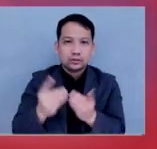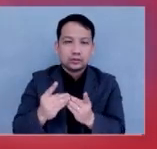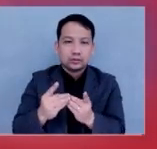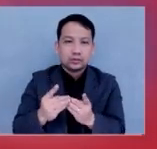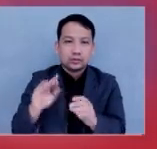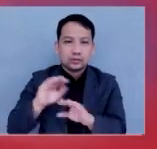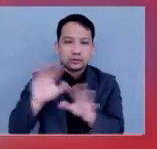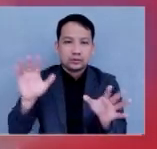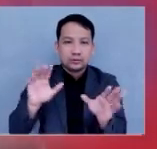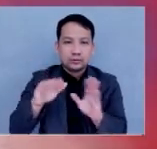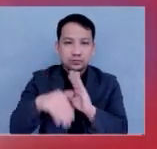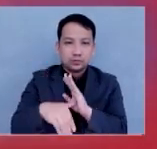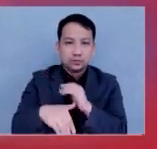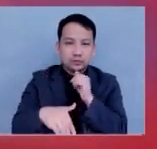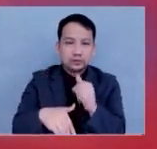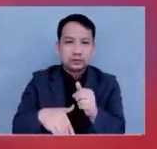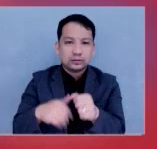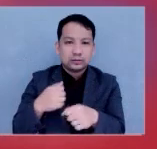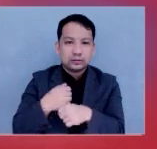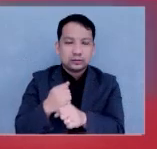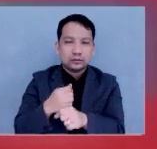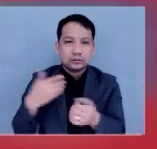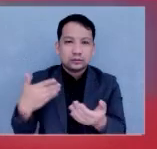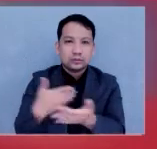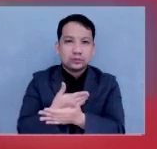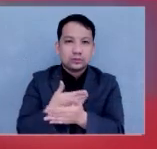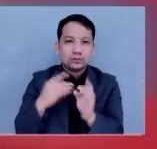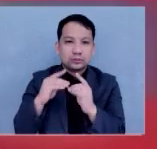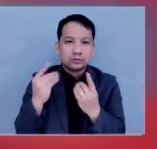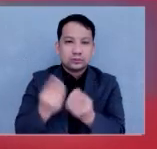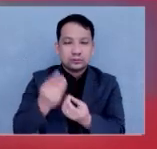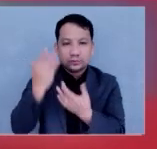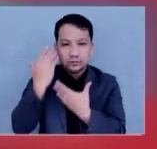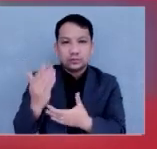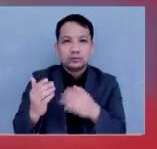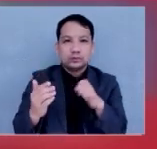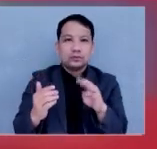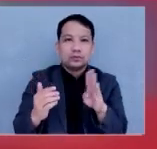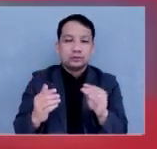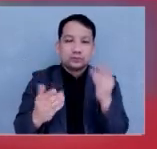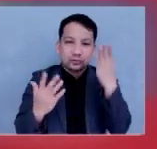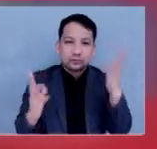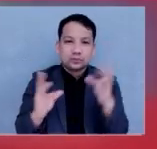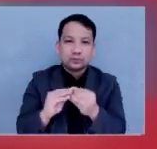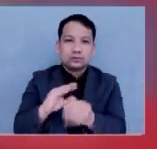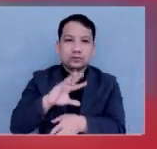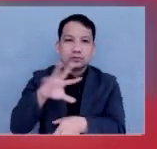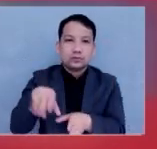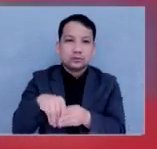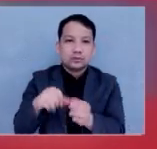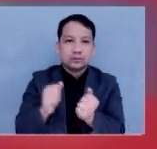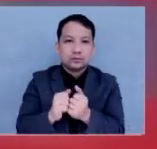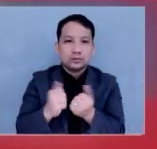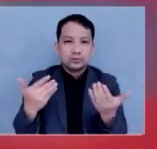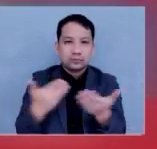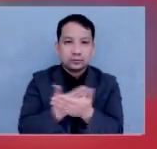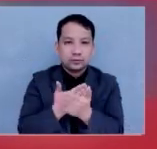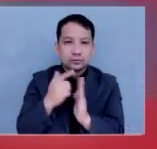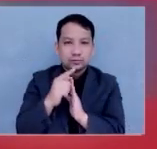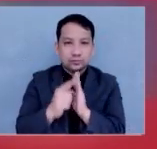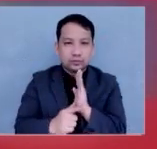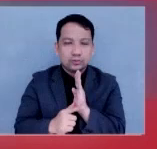Paglilinaw ng COMELEC, hindi na gumawa ng bagong distrito para sa mga EMBO barangay dahil kailangan pa ng bagong batas para